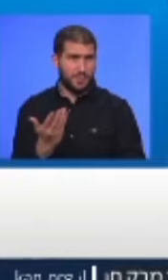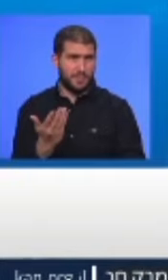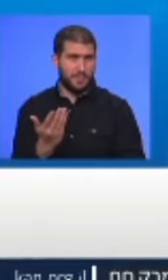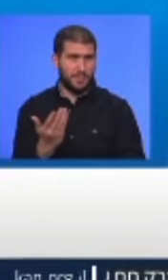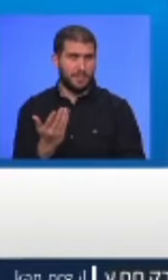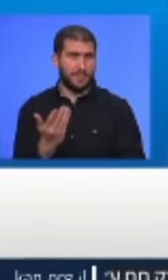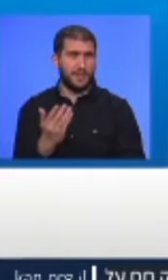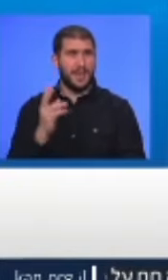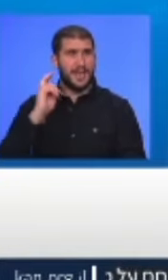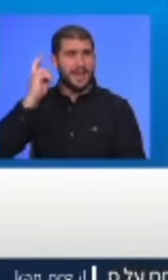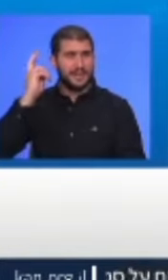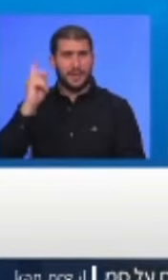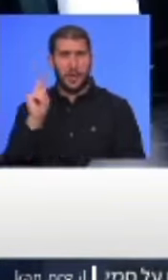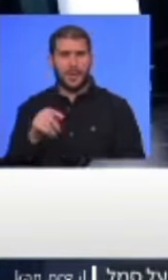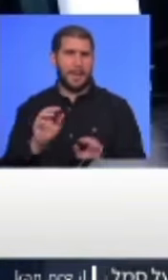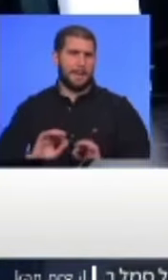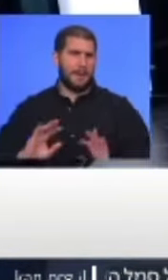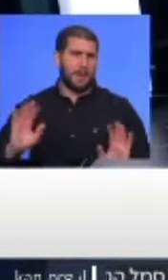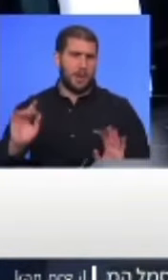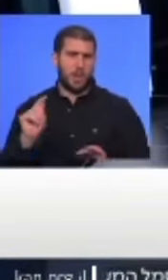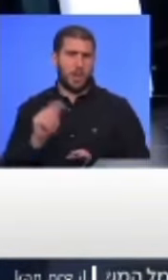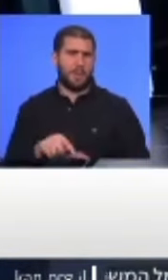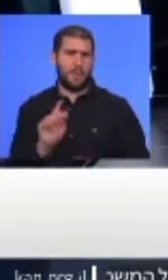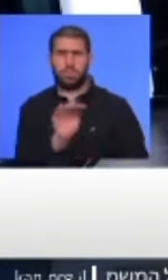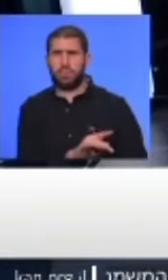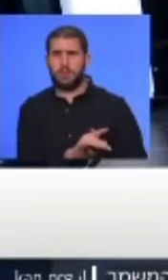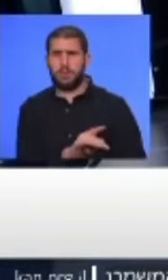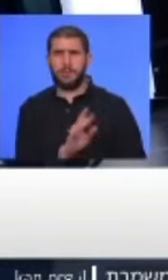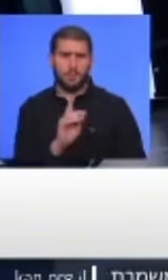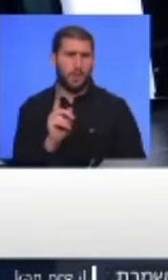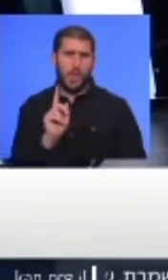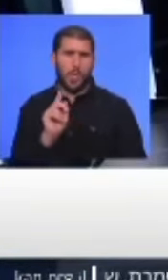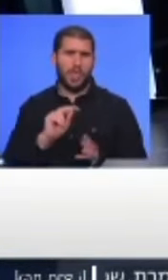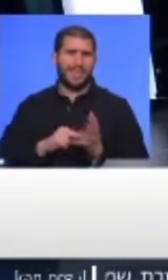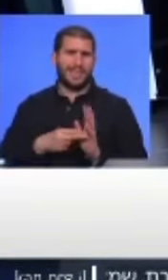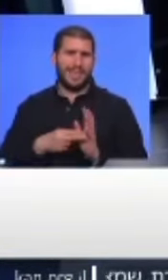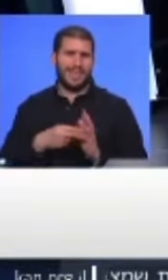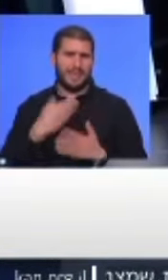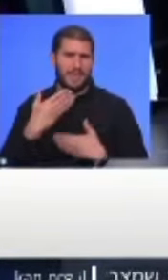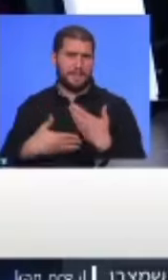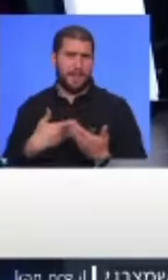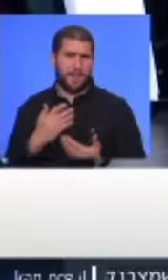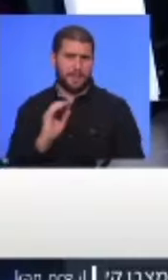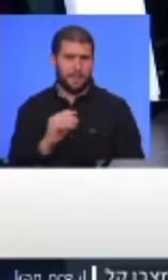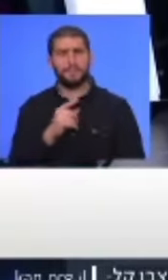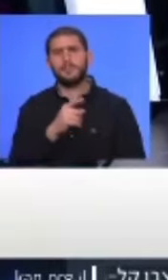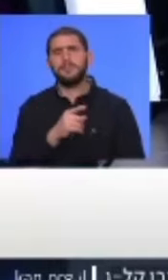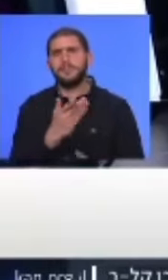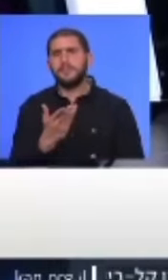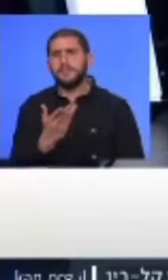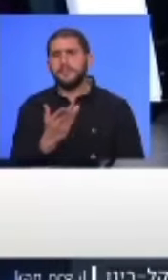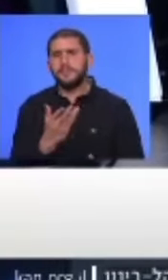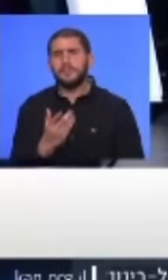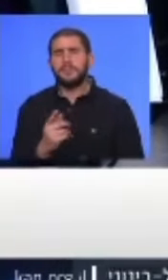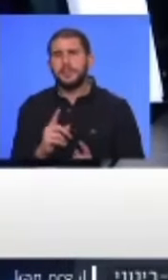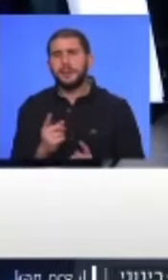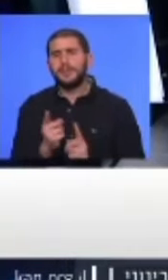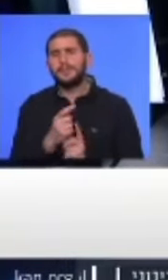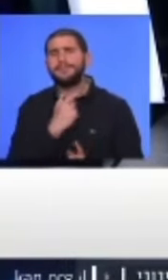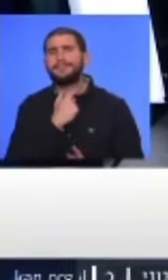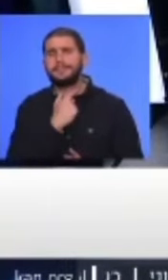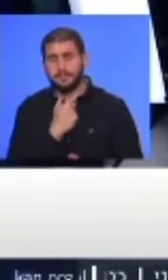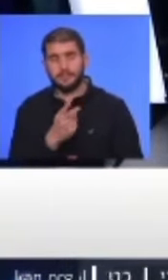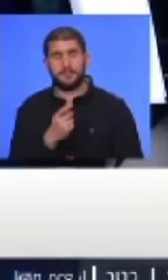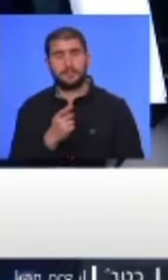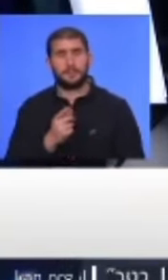תכנן? גנץ לא הגיע בכלל. לא הגיע, לא תכנן את המהלך הזה בצורה כזאת. זה נגרר לשם. רבים